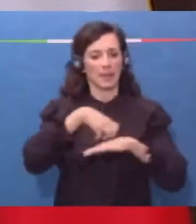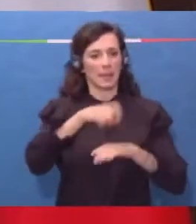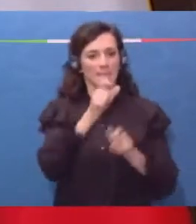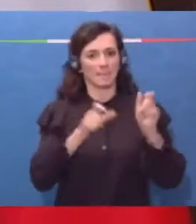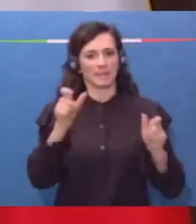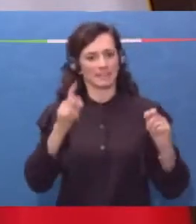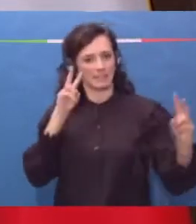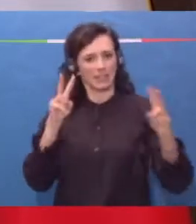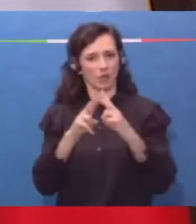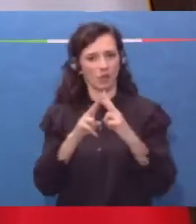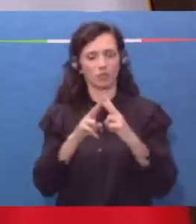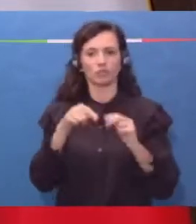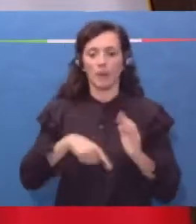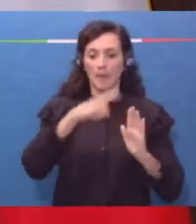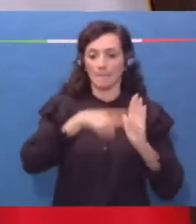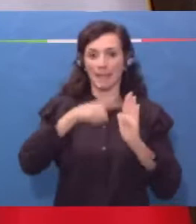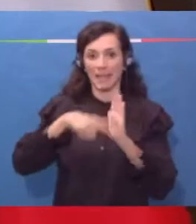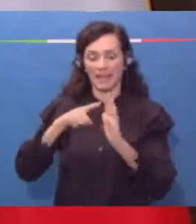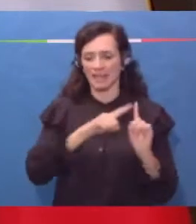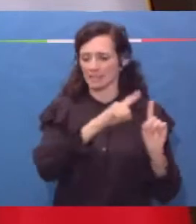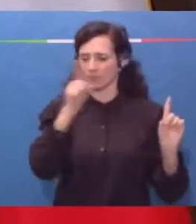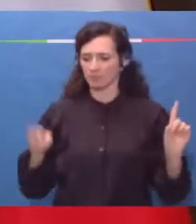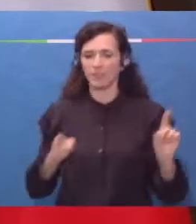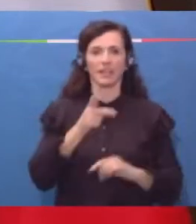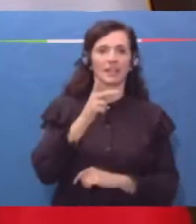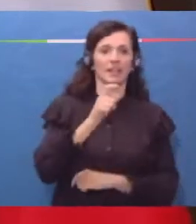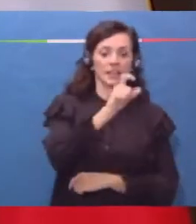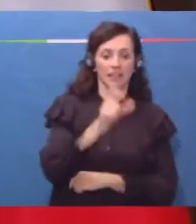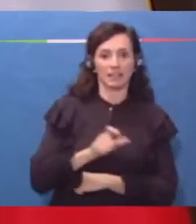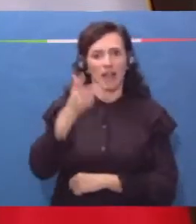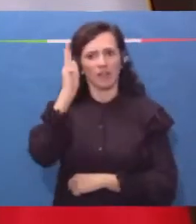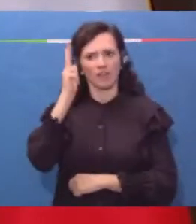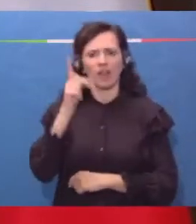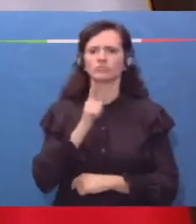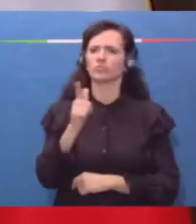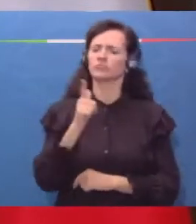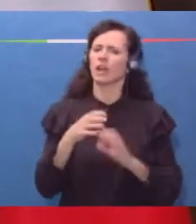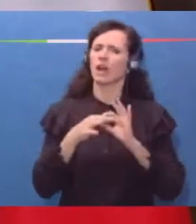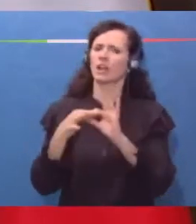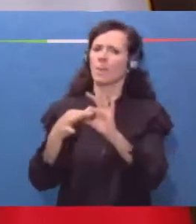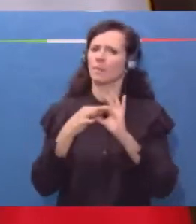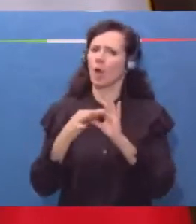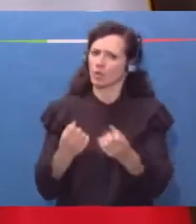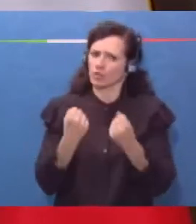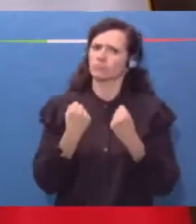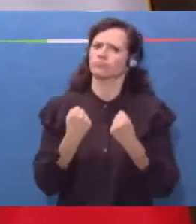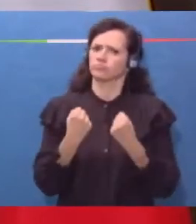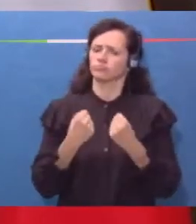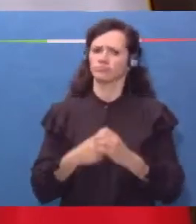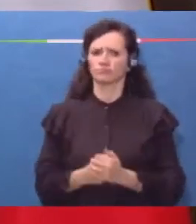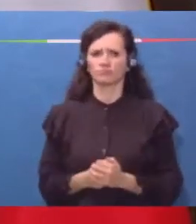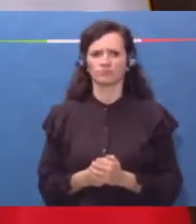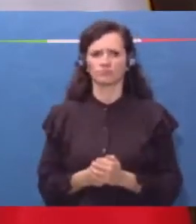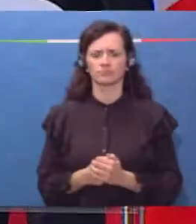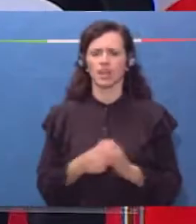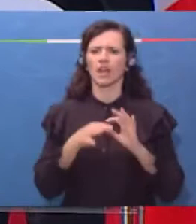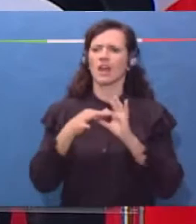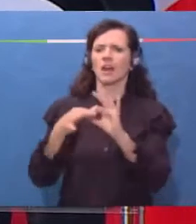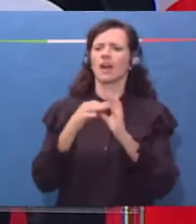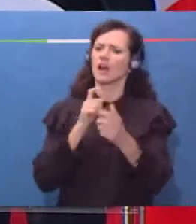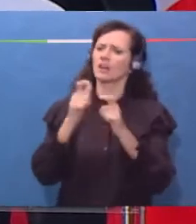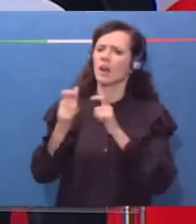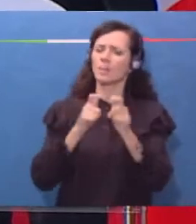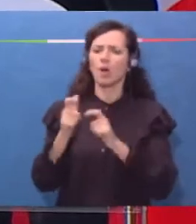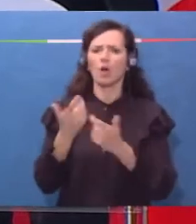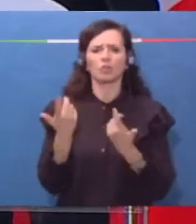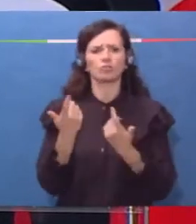in questi mesi i rapporti tra i nostri paesi si sono ulteriormente intensificati. Mi riferisco